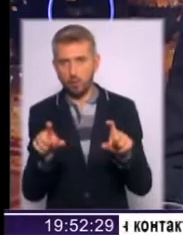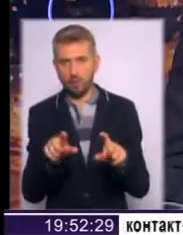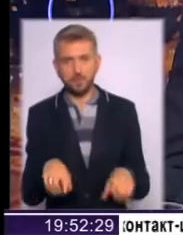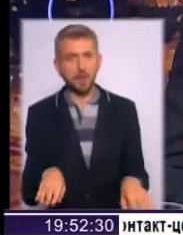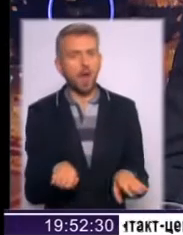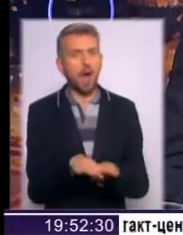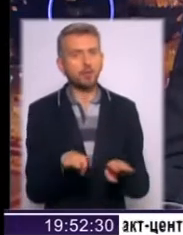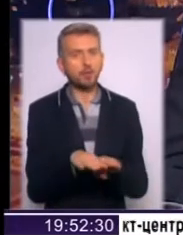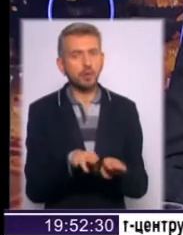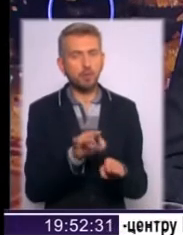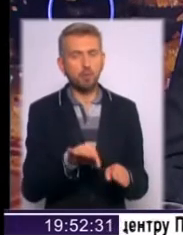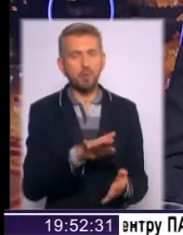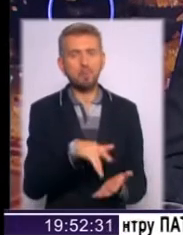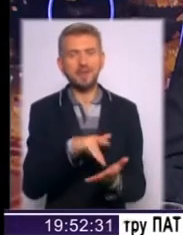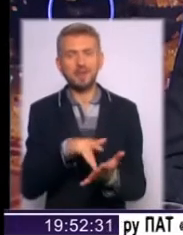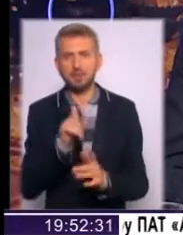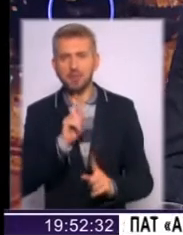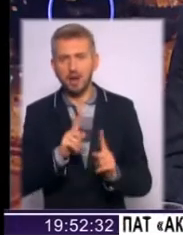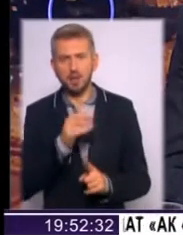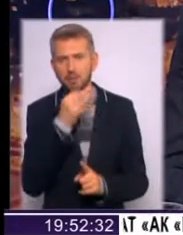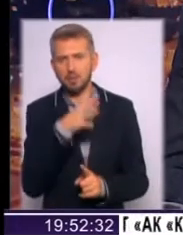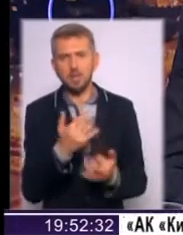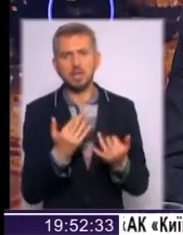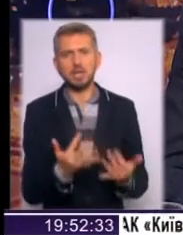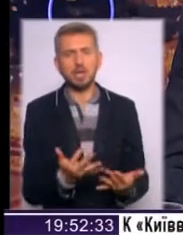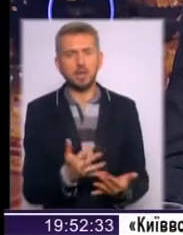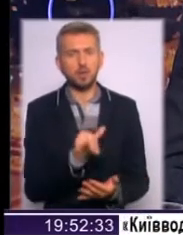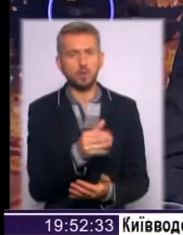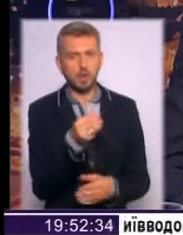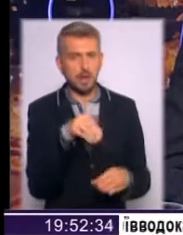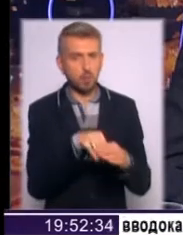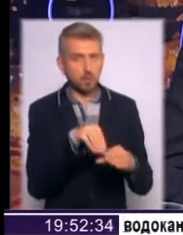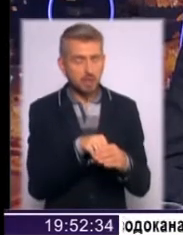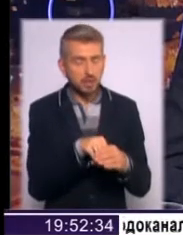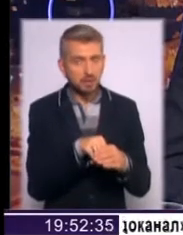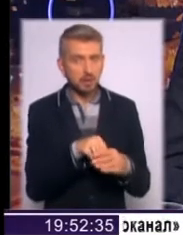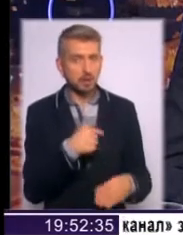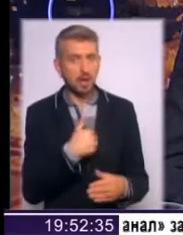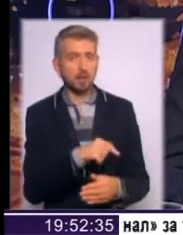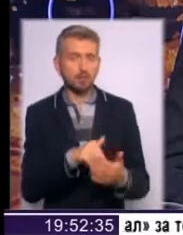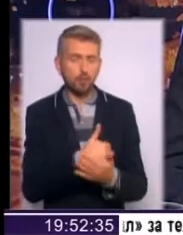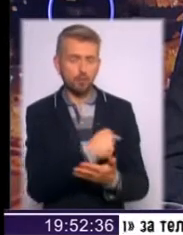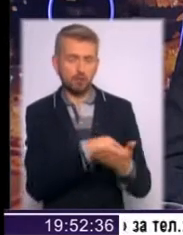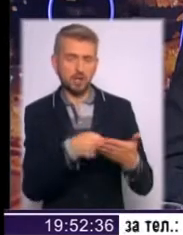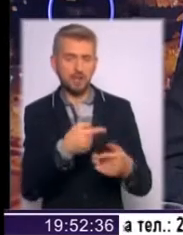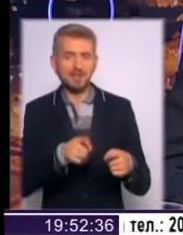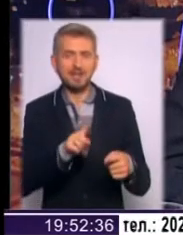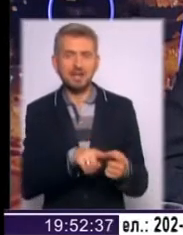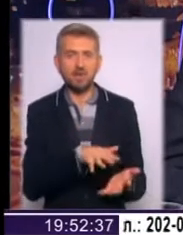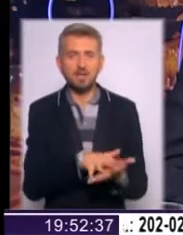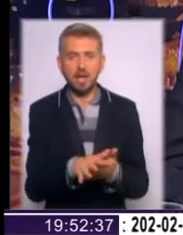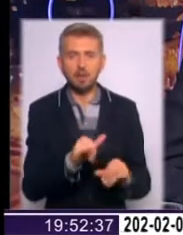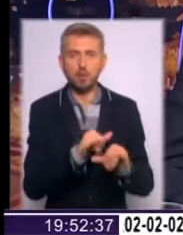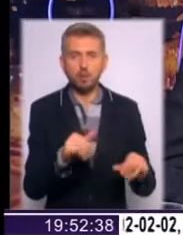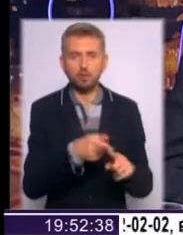по міським радам. Скільки б не було в них депозитів, я знов хочу підкреслити, що це видатки розвитку,